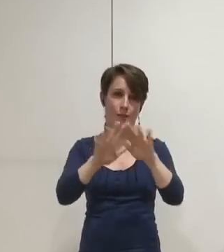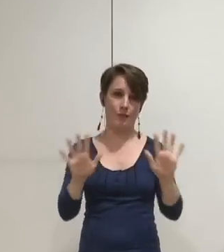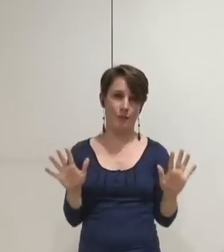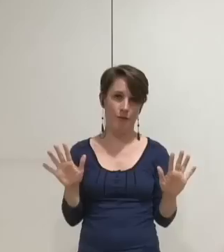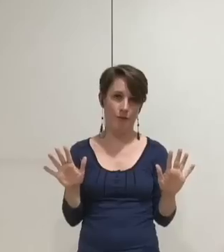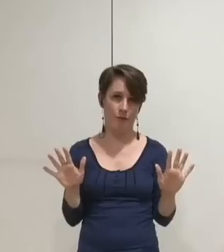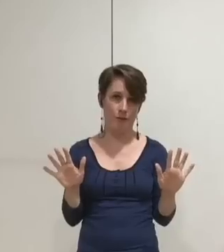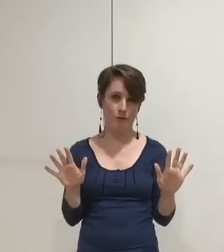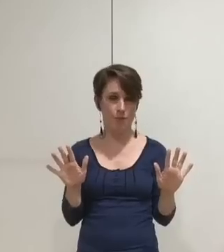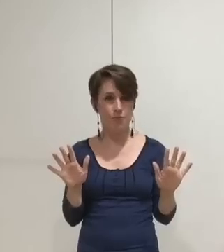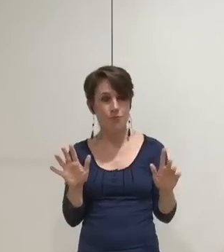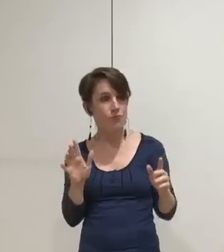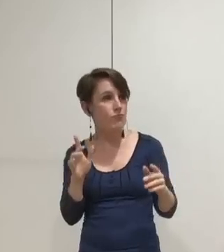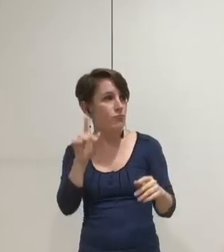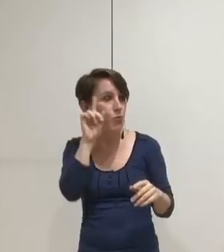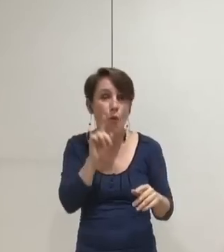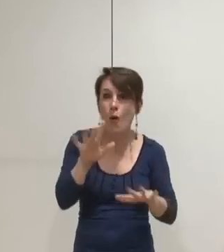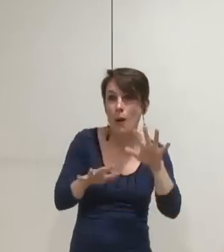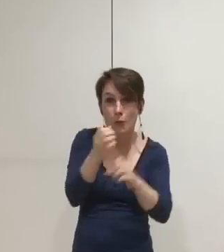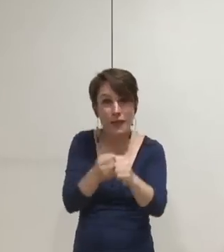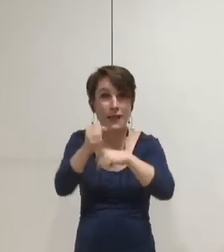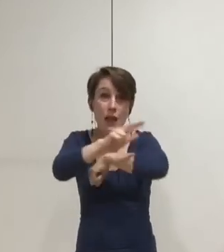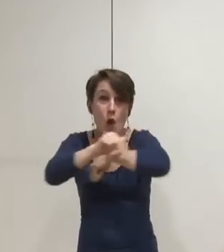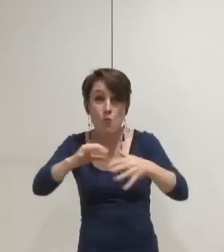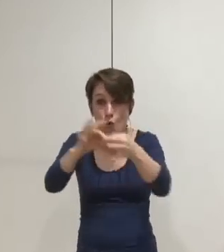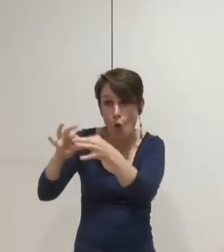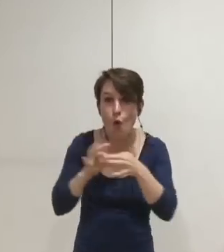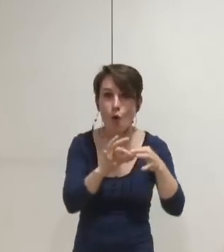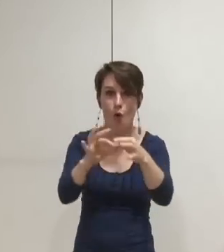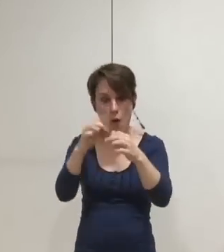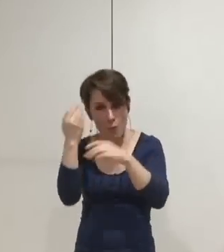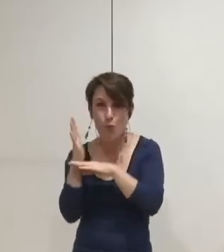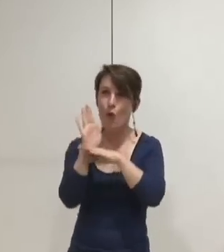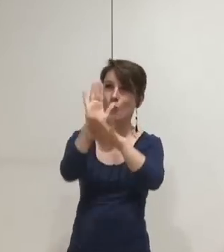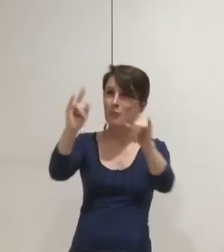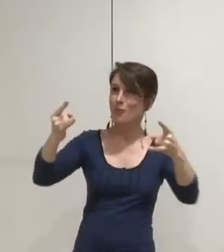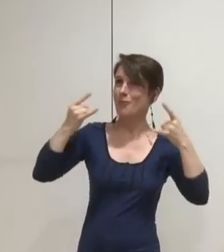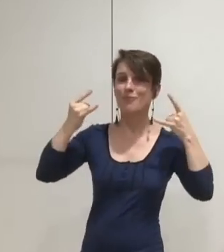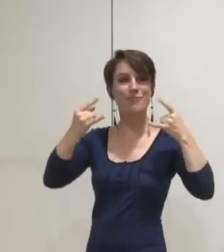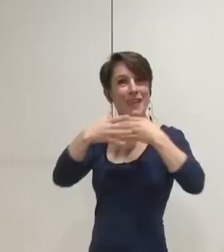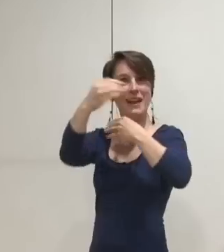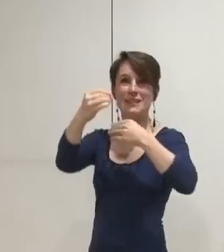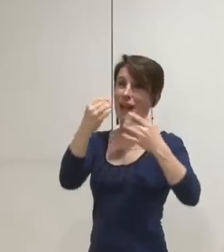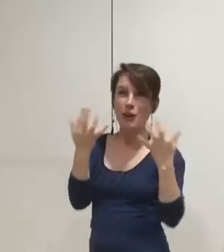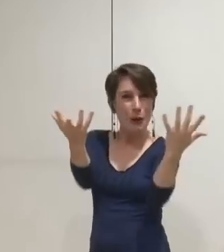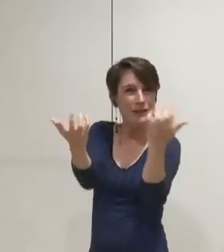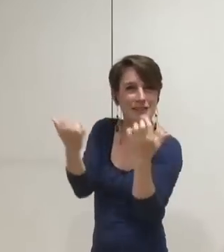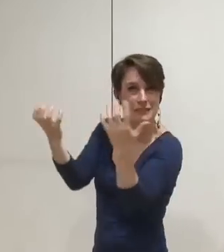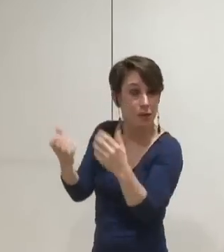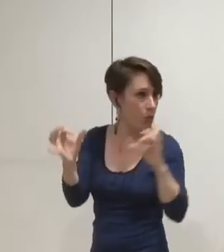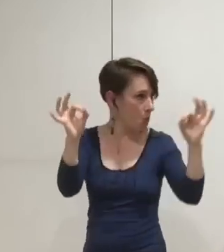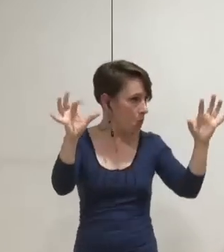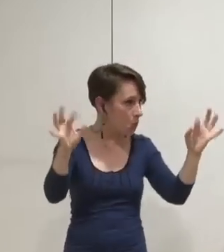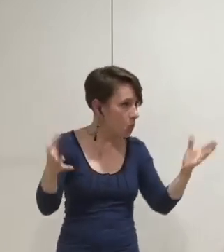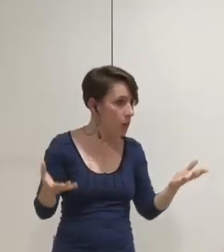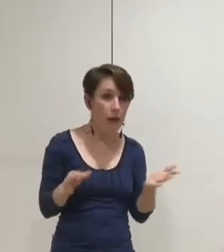une mise en place d'un bureau commun qui soit capable de nous représenter efficacement à l'extérieur pour vendre nos manifestations vous n'avez aucune